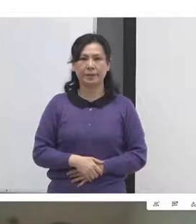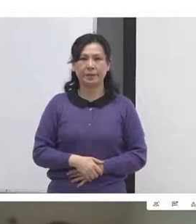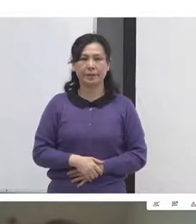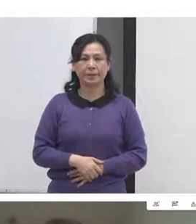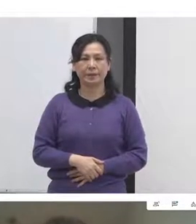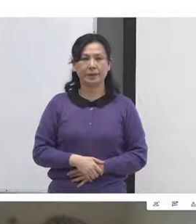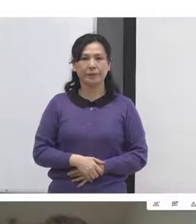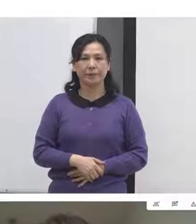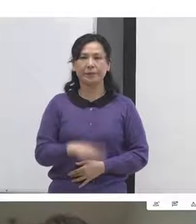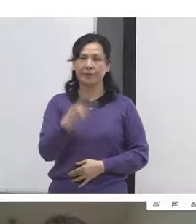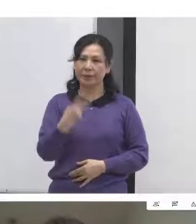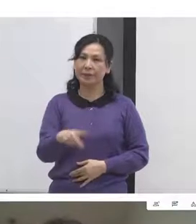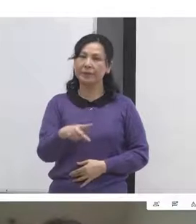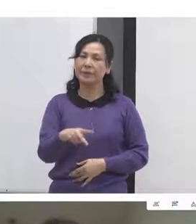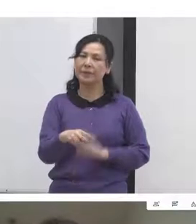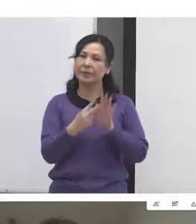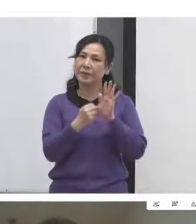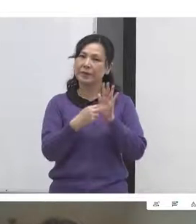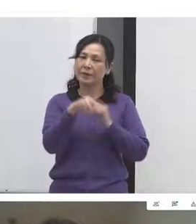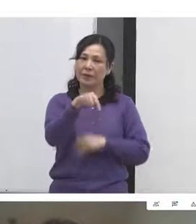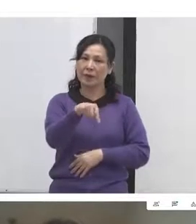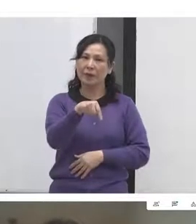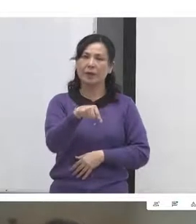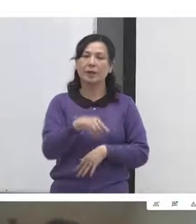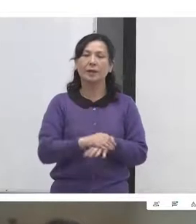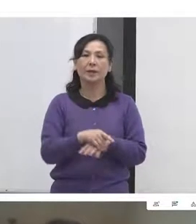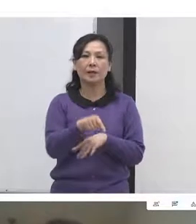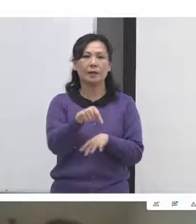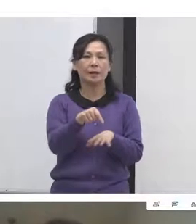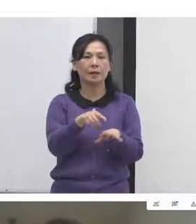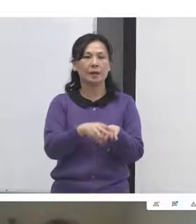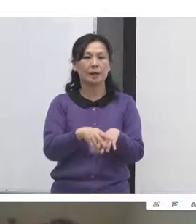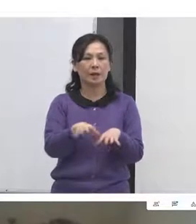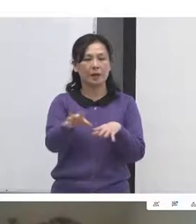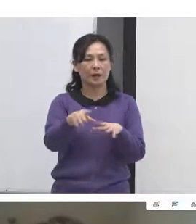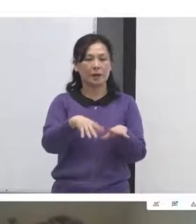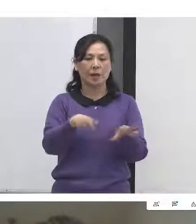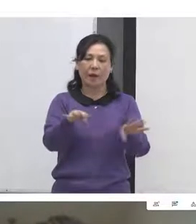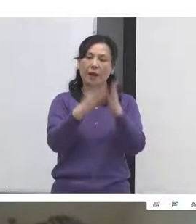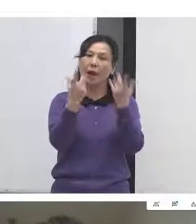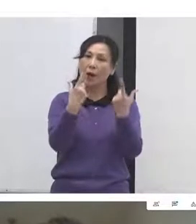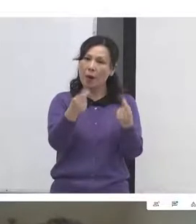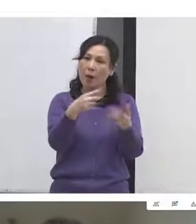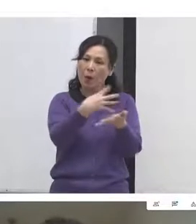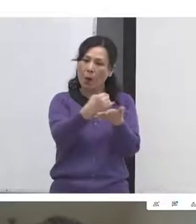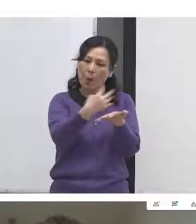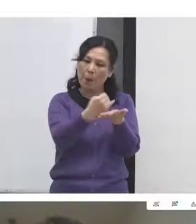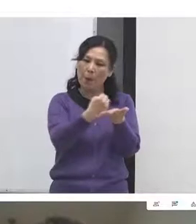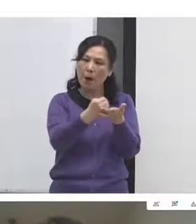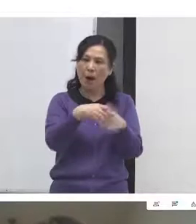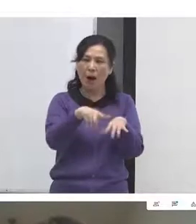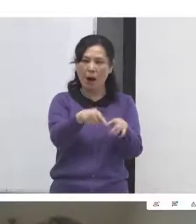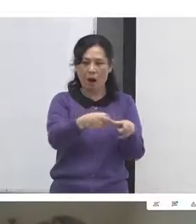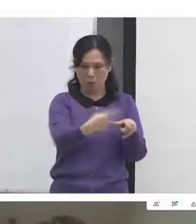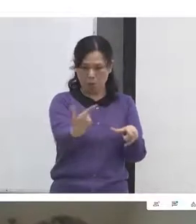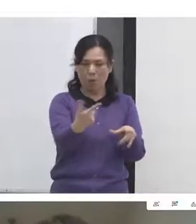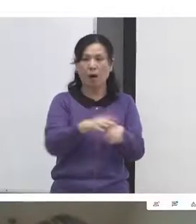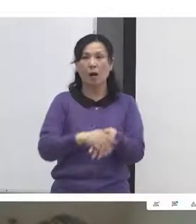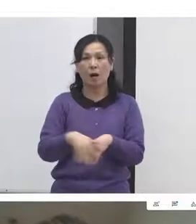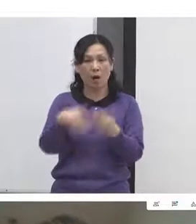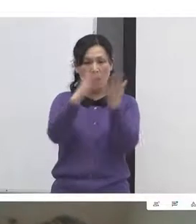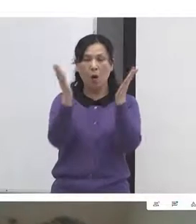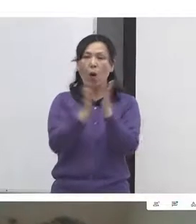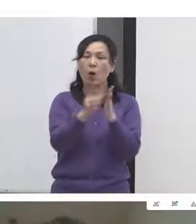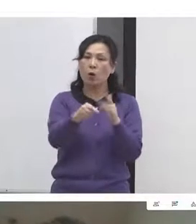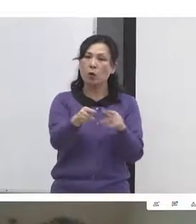我要再重申一下 ，Open Source Toolkit 其实是一个开源的计划，也就是说，所有人都可以上网去破这个 code